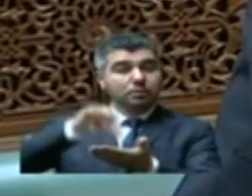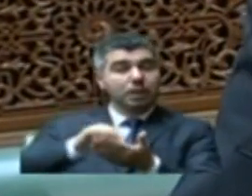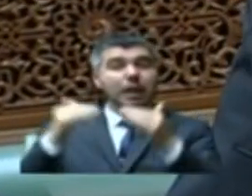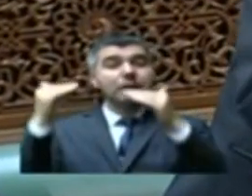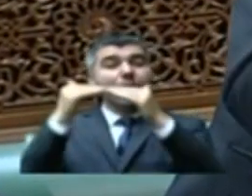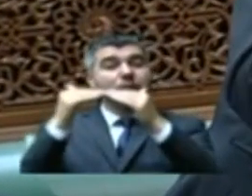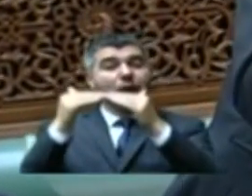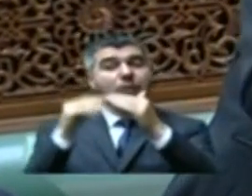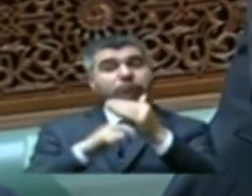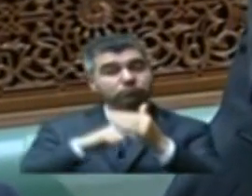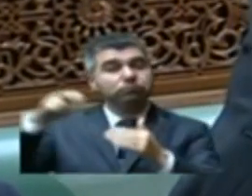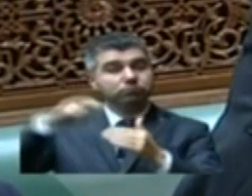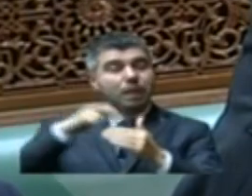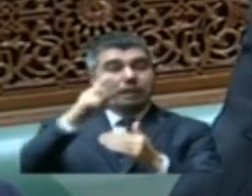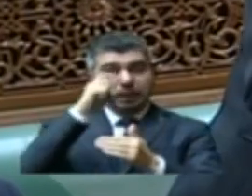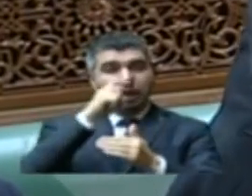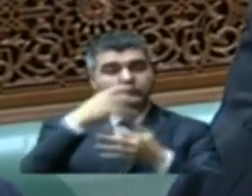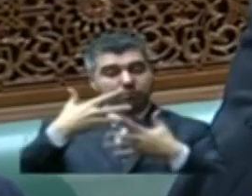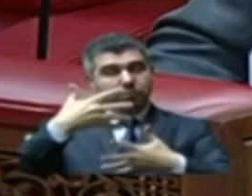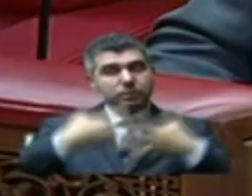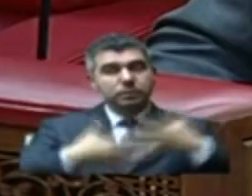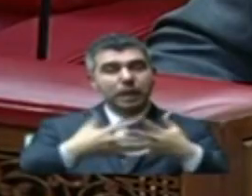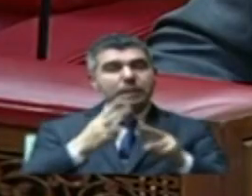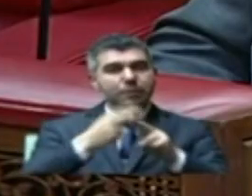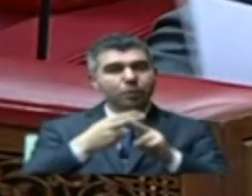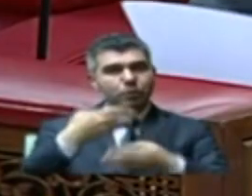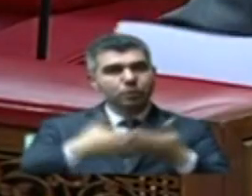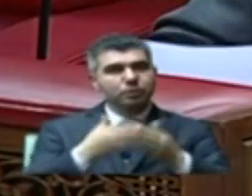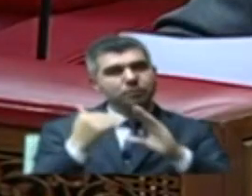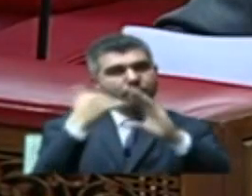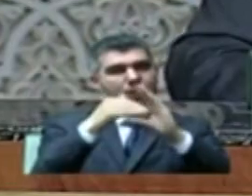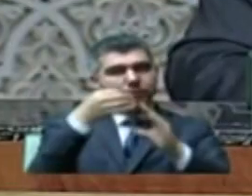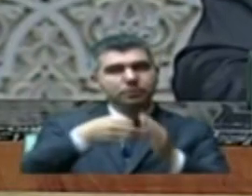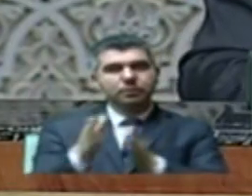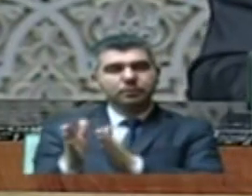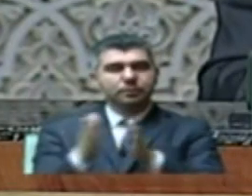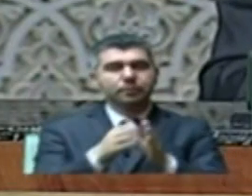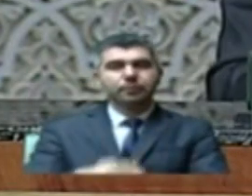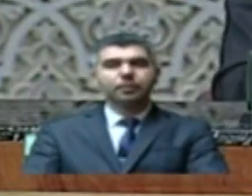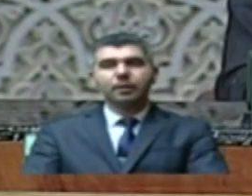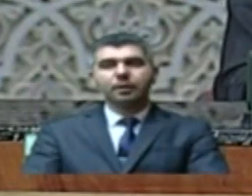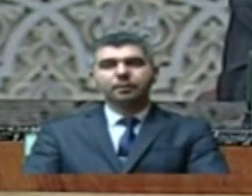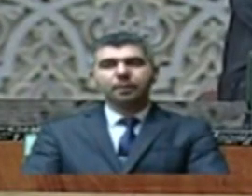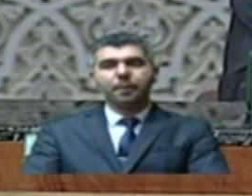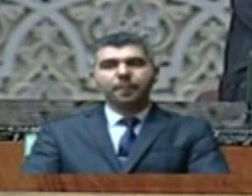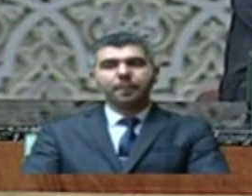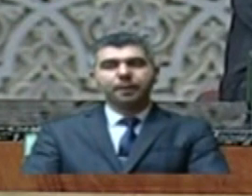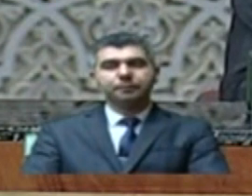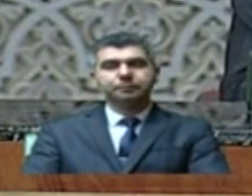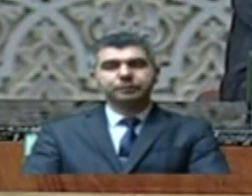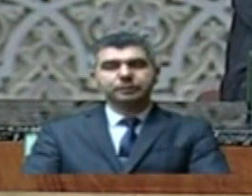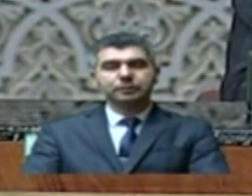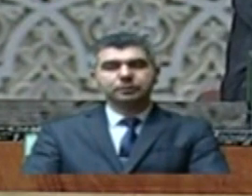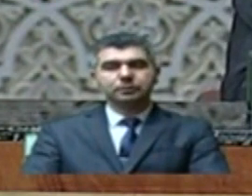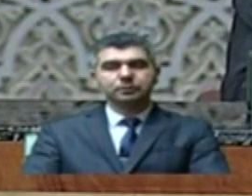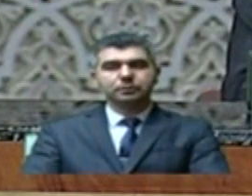حالات السيد الوزير لا ينعطوهم لكم في اللائحه. وشكرا. شكرا لكم الكلمة إذا رغبتم في